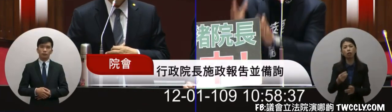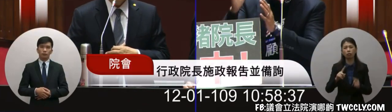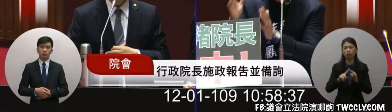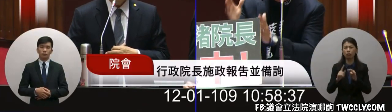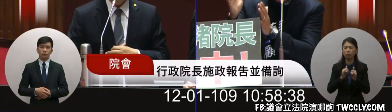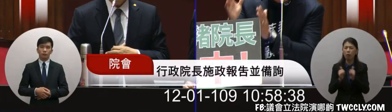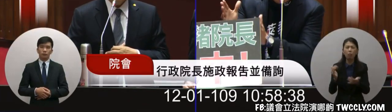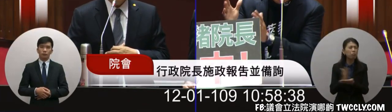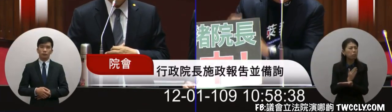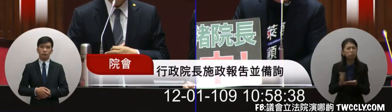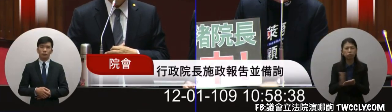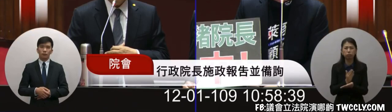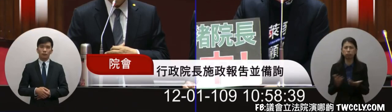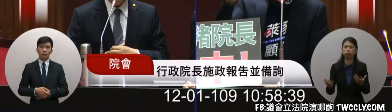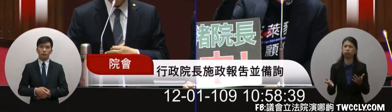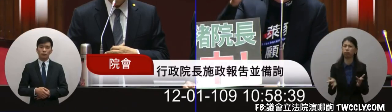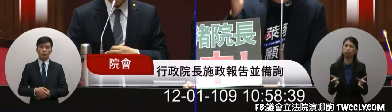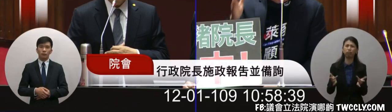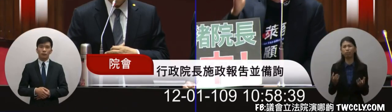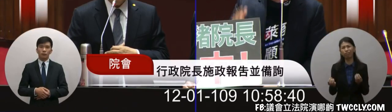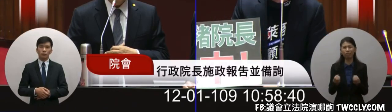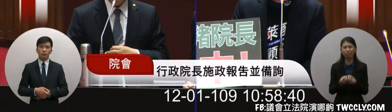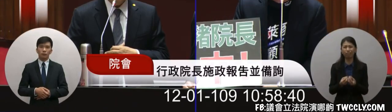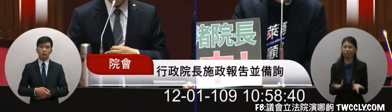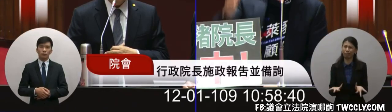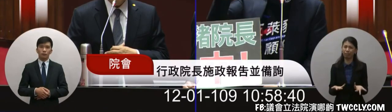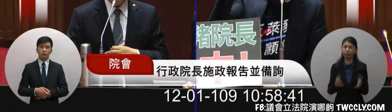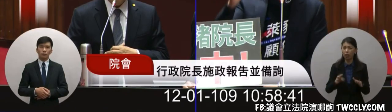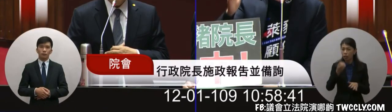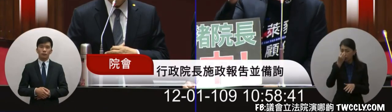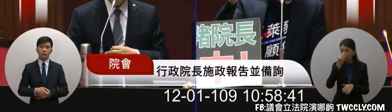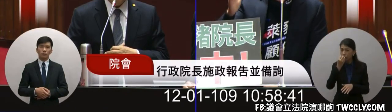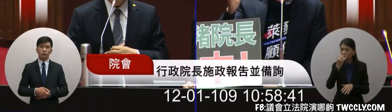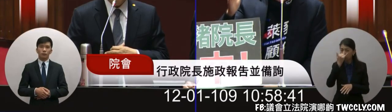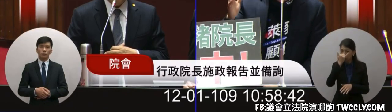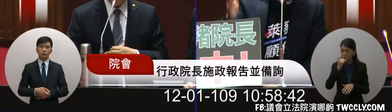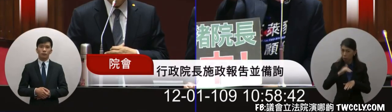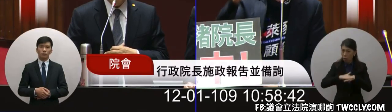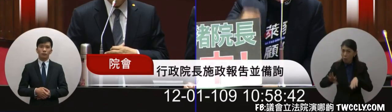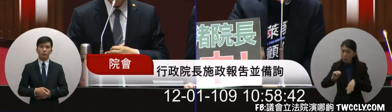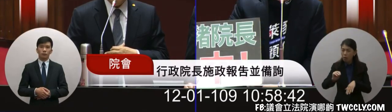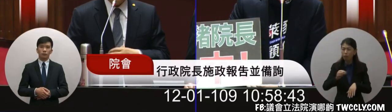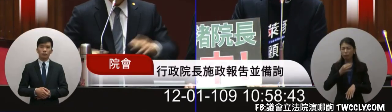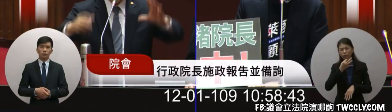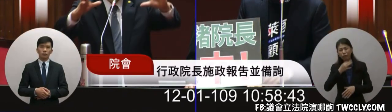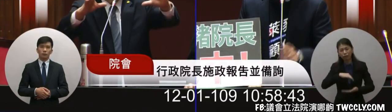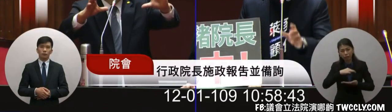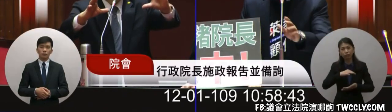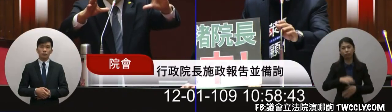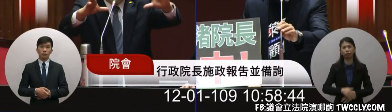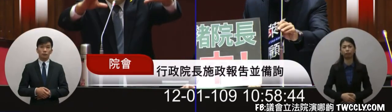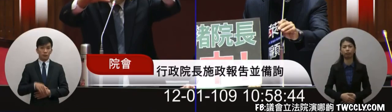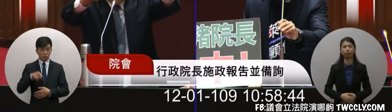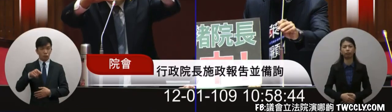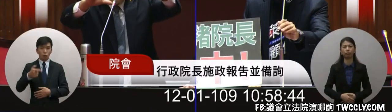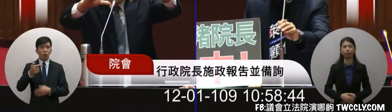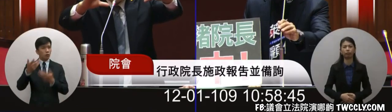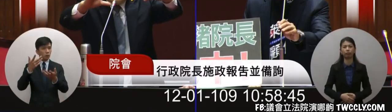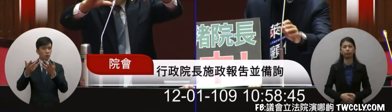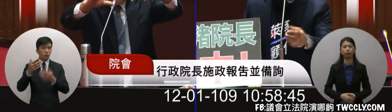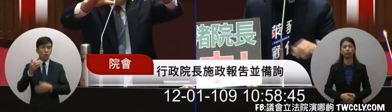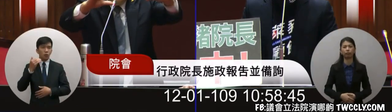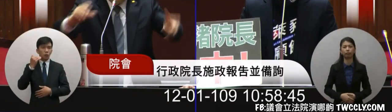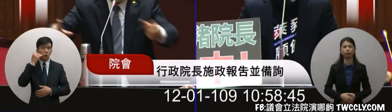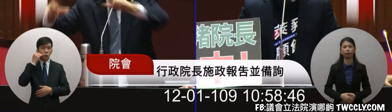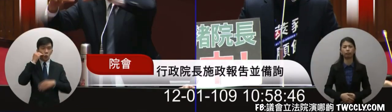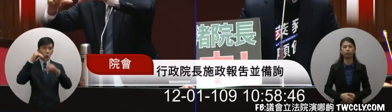够判断？人民怎么能够相信说我们现在吃得到猪肉是安全无虞的猪肉？ 这个很清楚啊，圆的就是